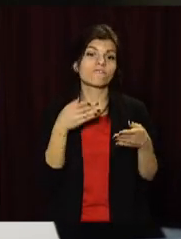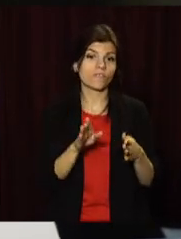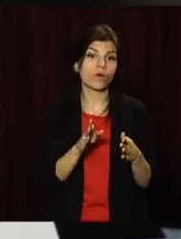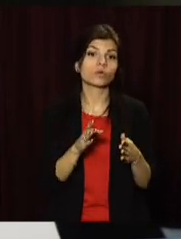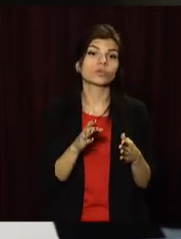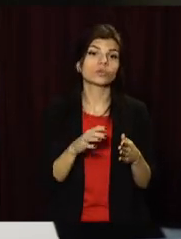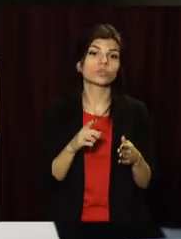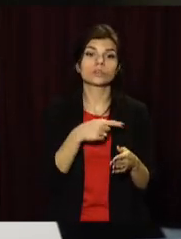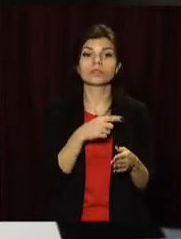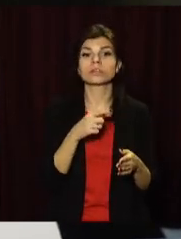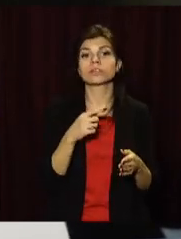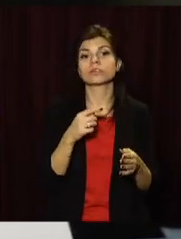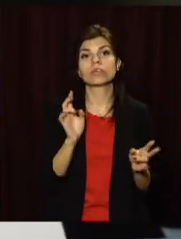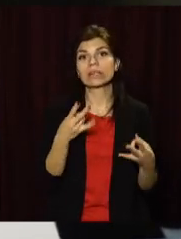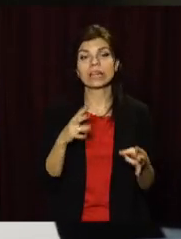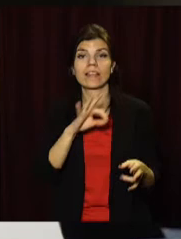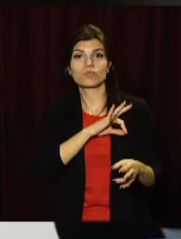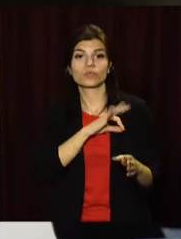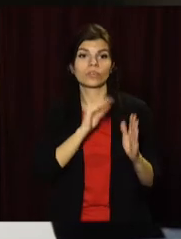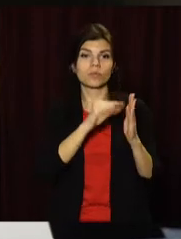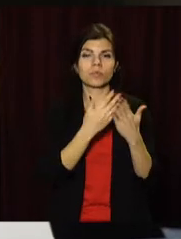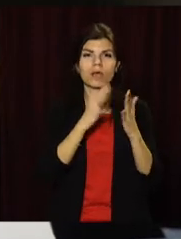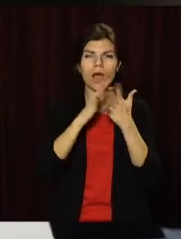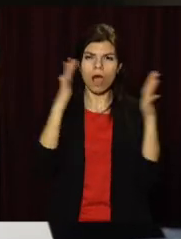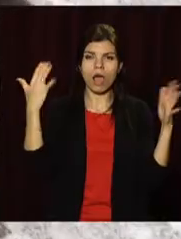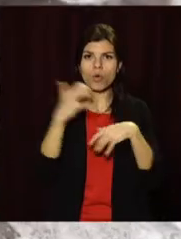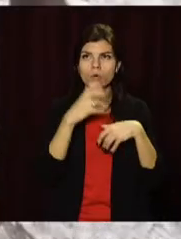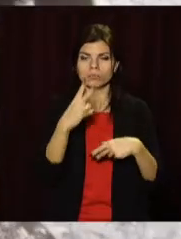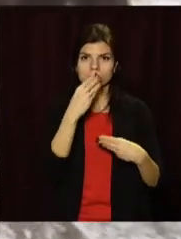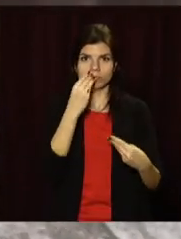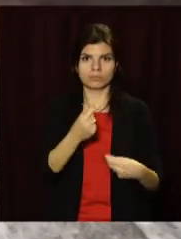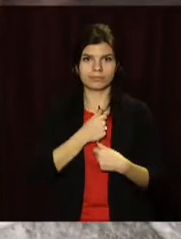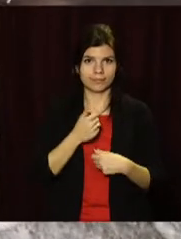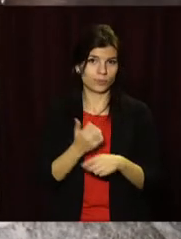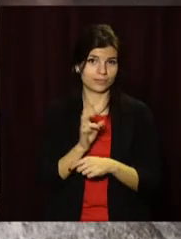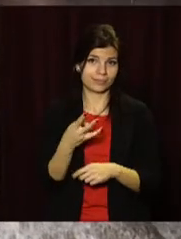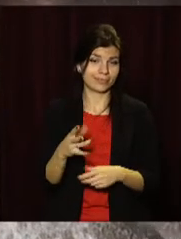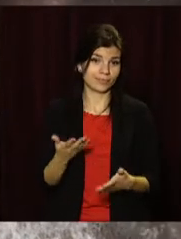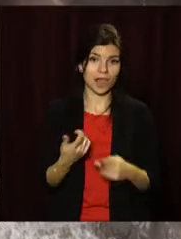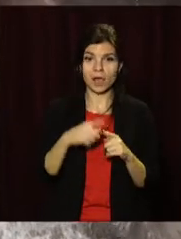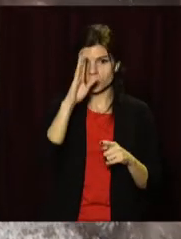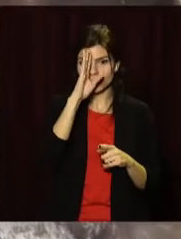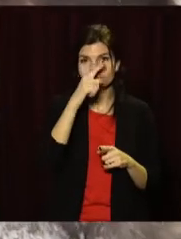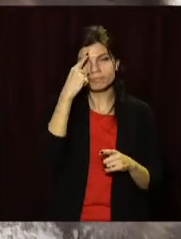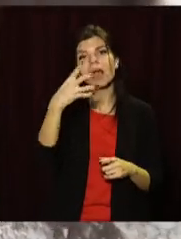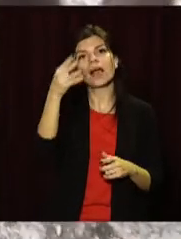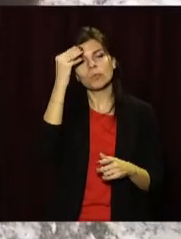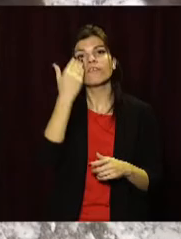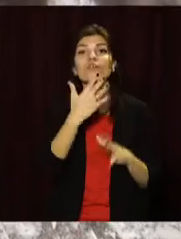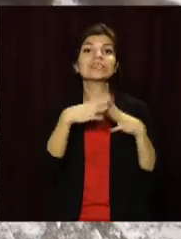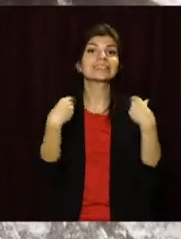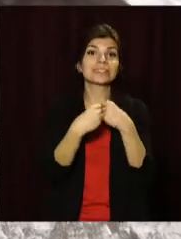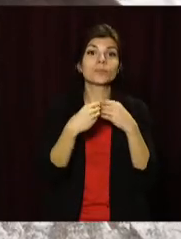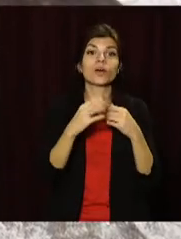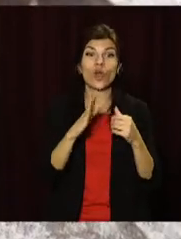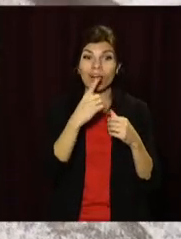пользоваться такие вещи, которые будут для кошки очень привлекательны. Цей урок засвоїв Олександр Пономаренко, тільки но в його родині